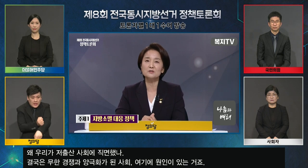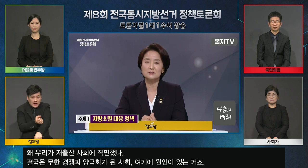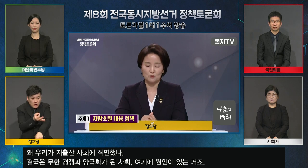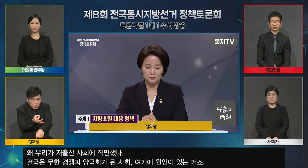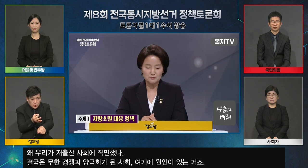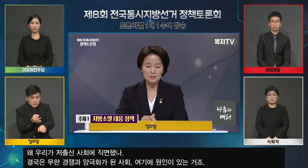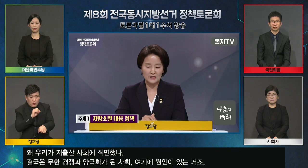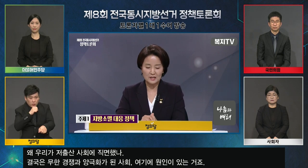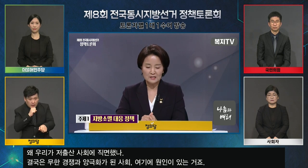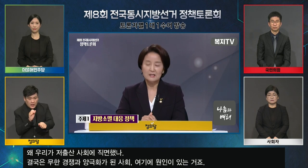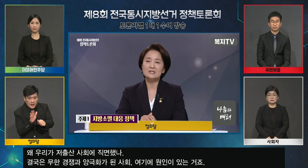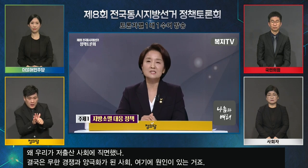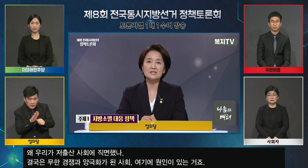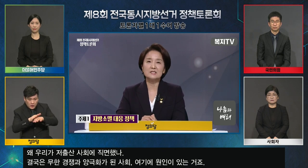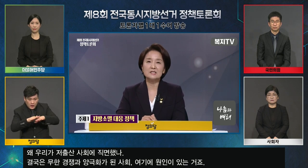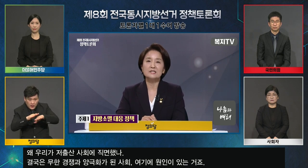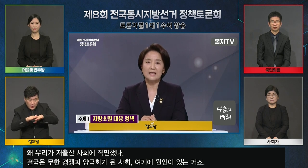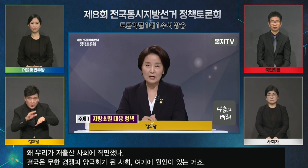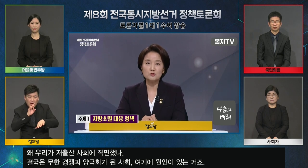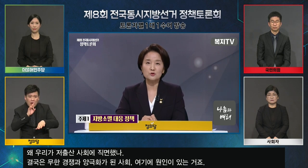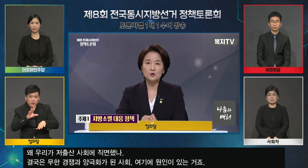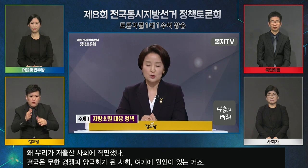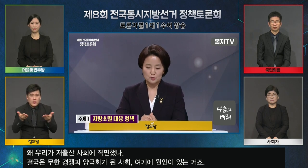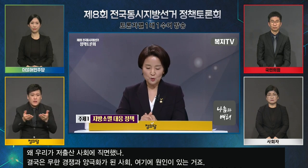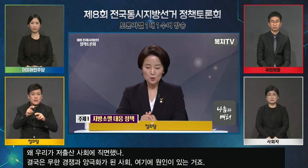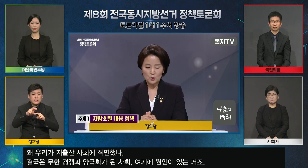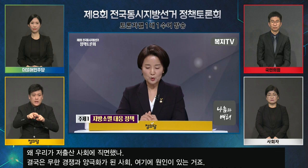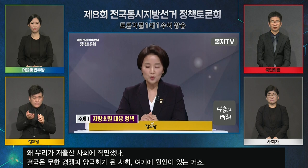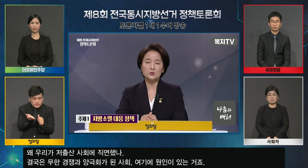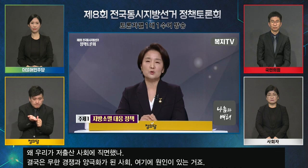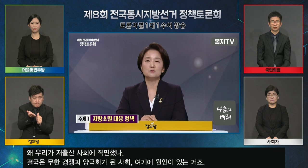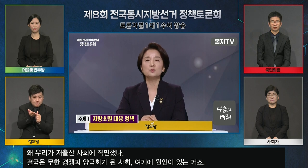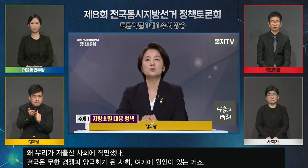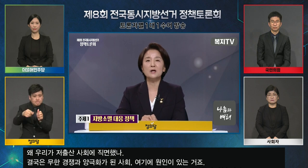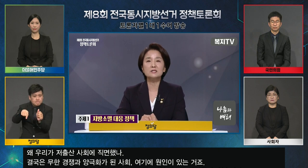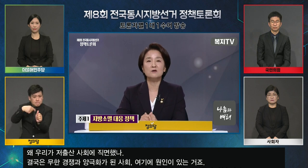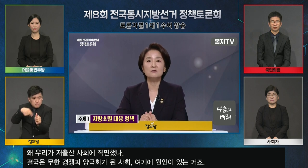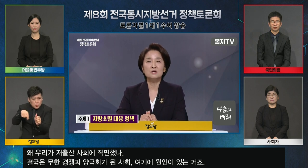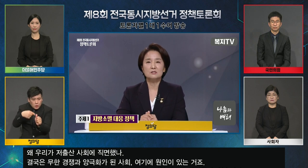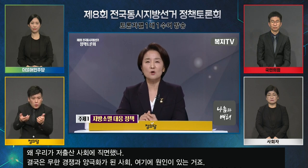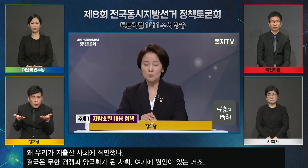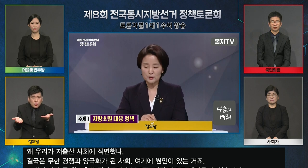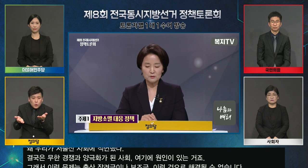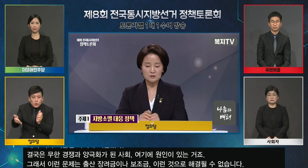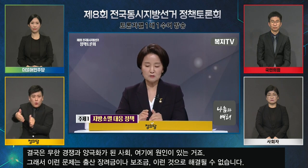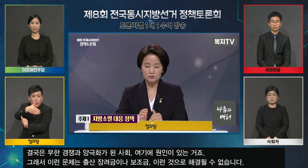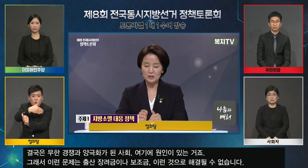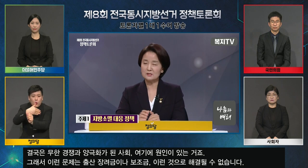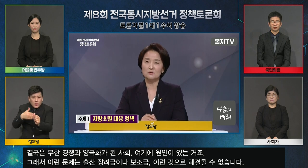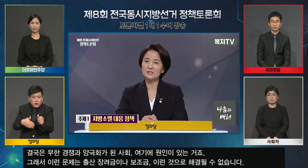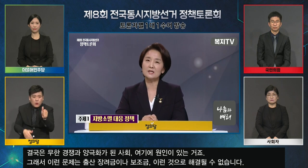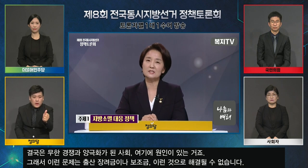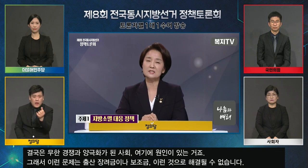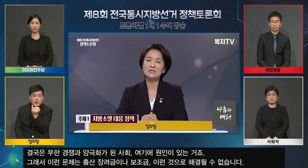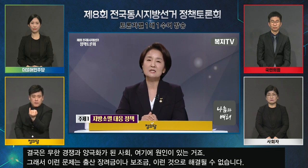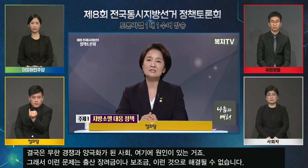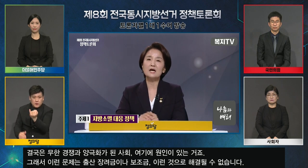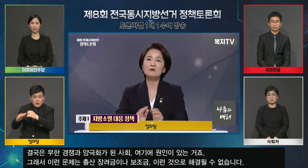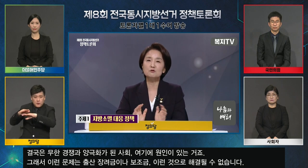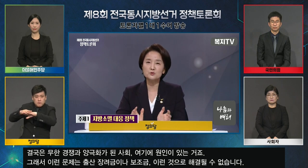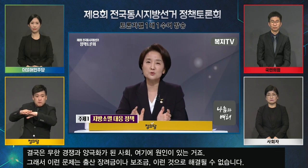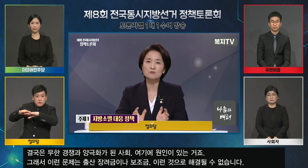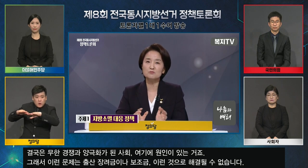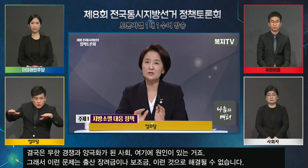것으로 해결될 수 없습니다. 일자리, 양육, 또 교육, 노동환경, 성평등 문화 정착까지